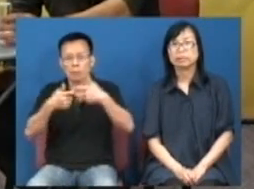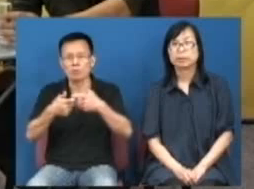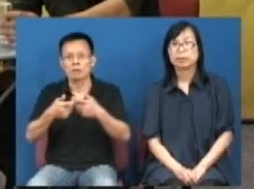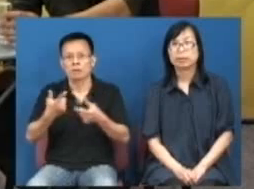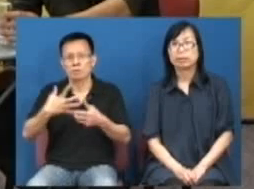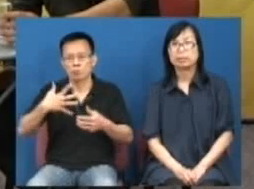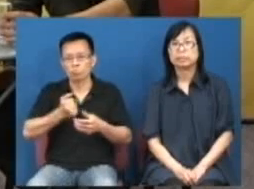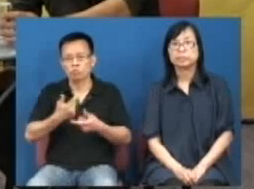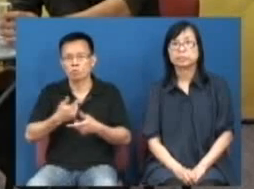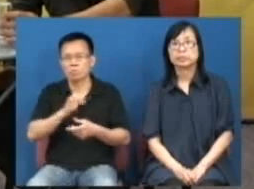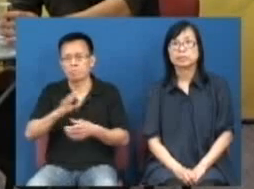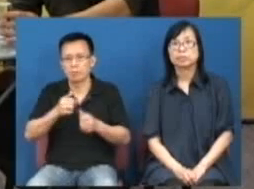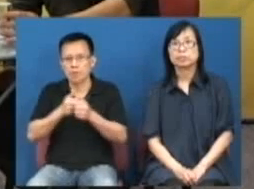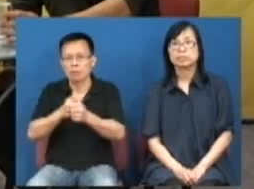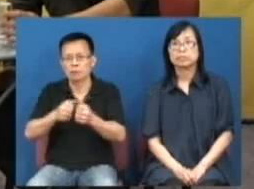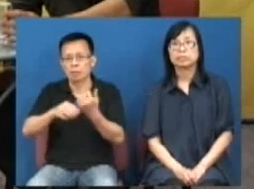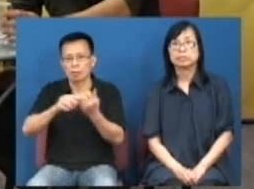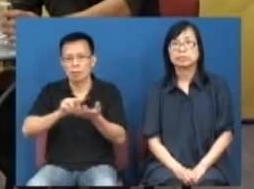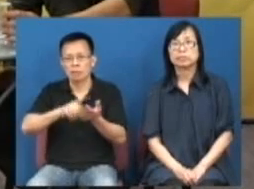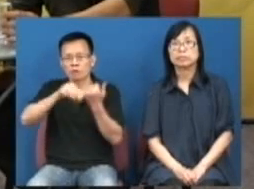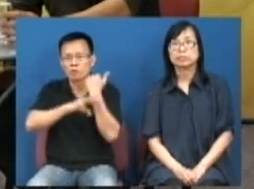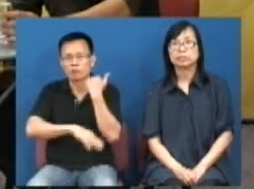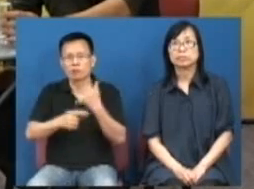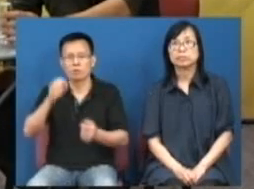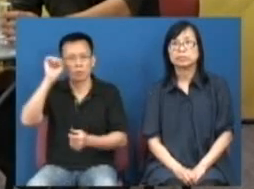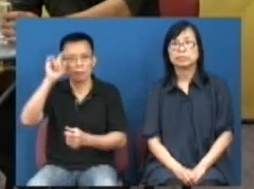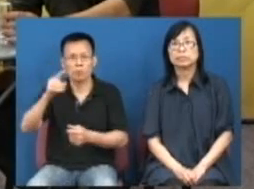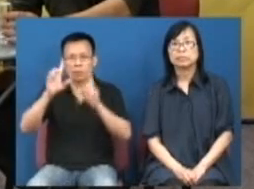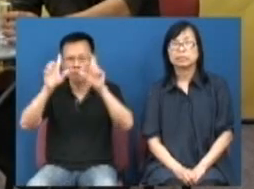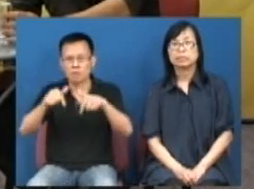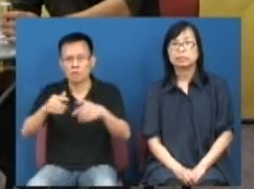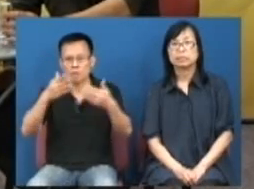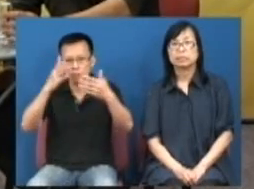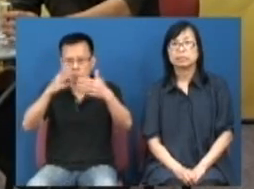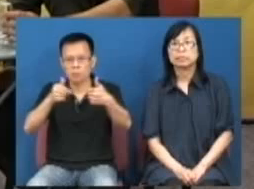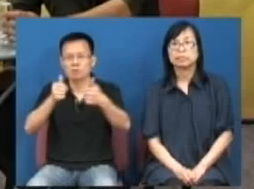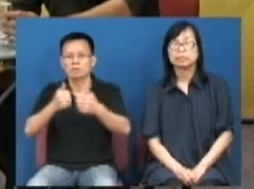樣都不是依照立法會議員的提問去回答問題的，